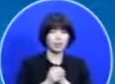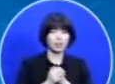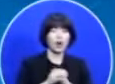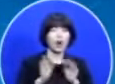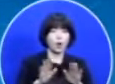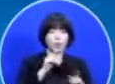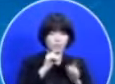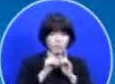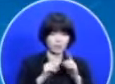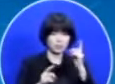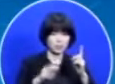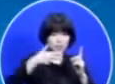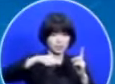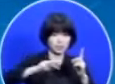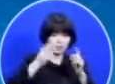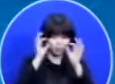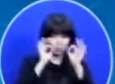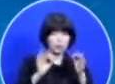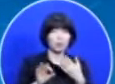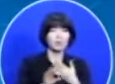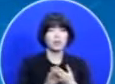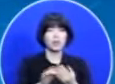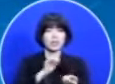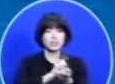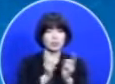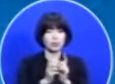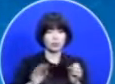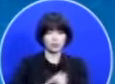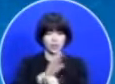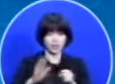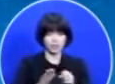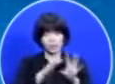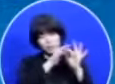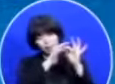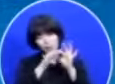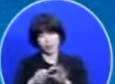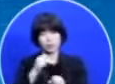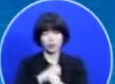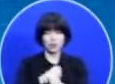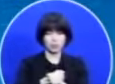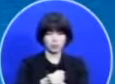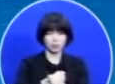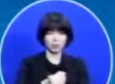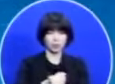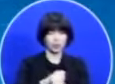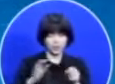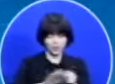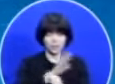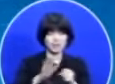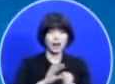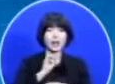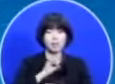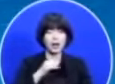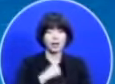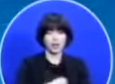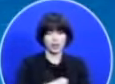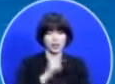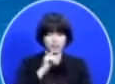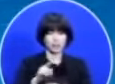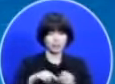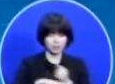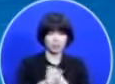오늘 말씀의 1절에 보면 서로 사랑하기를 계속 하십시오 사랑만 하라 고 말입니다